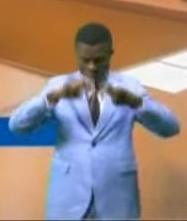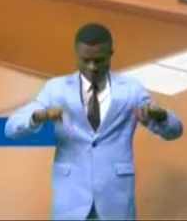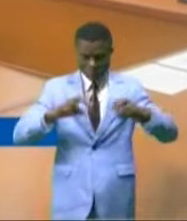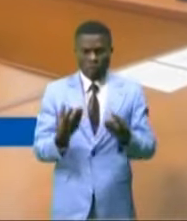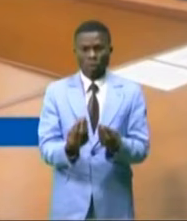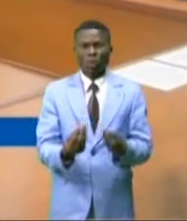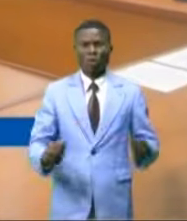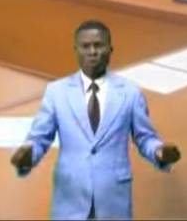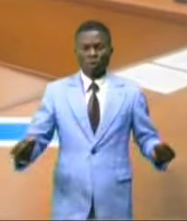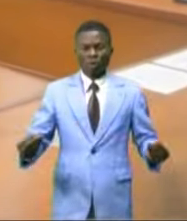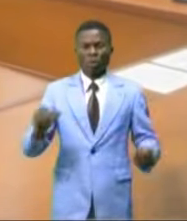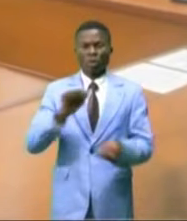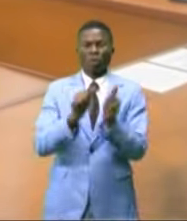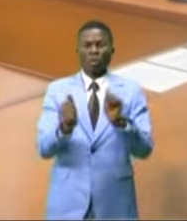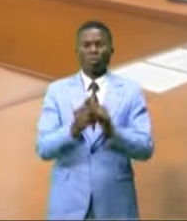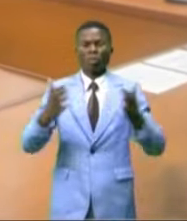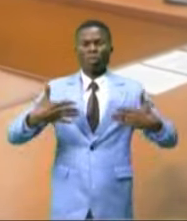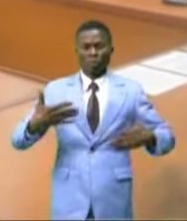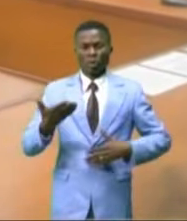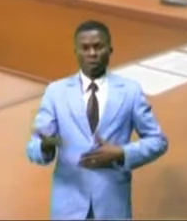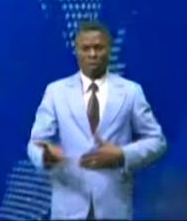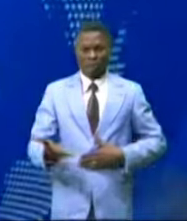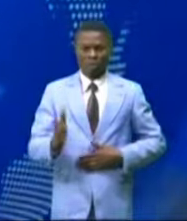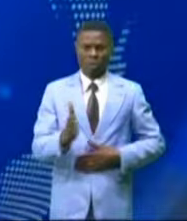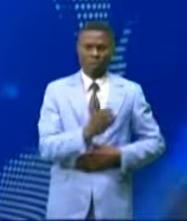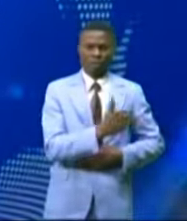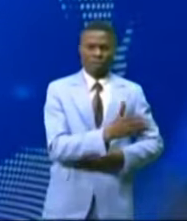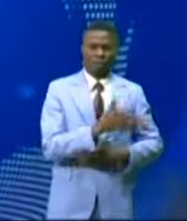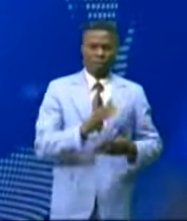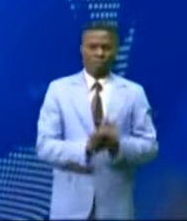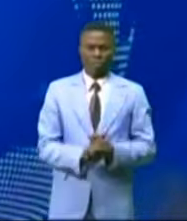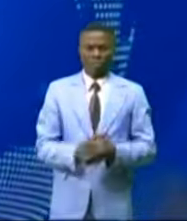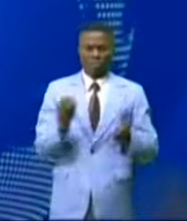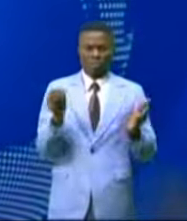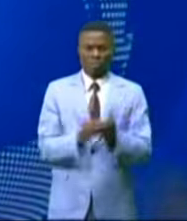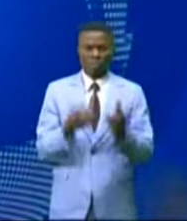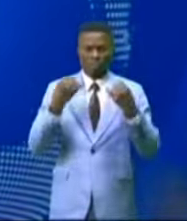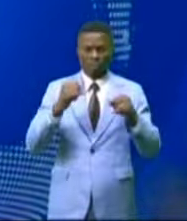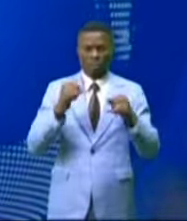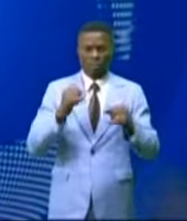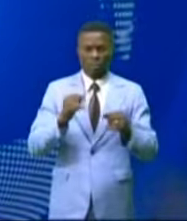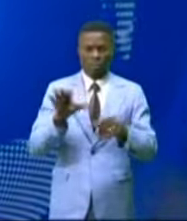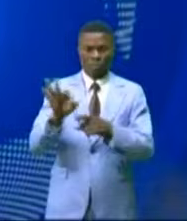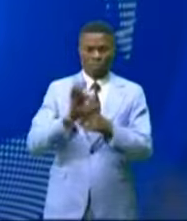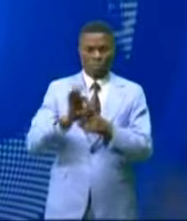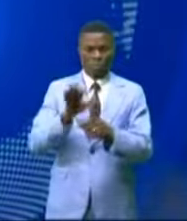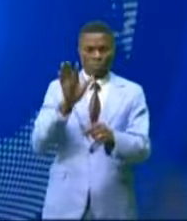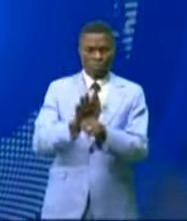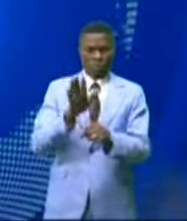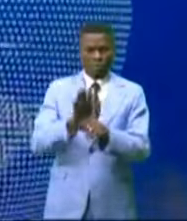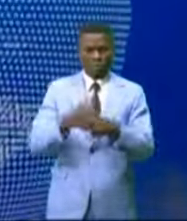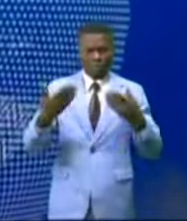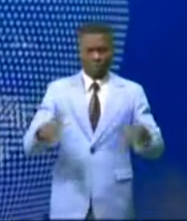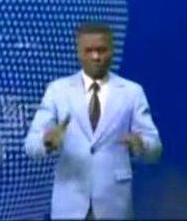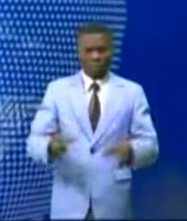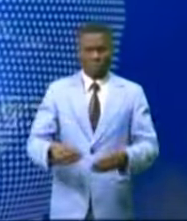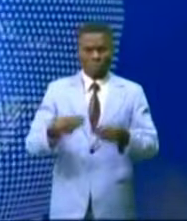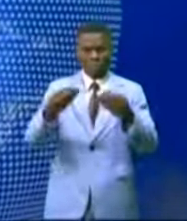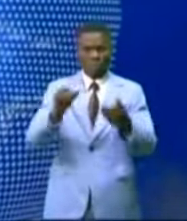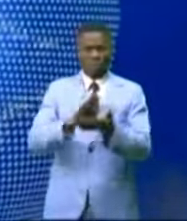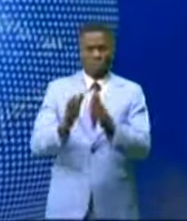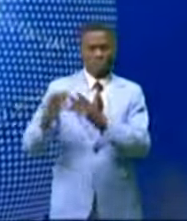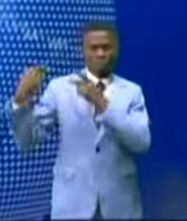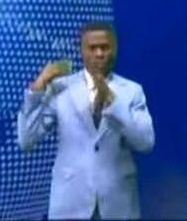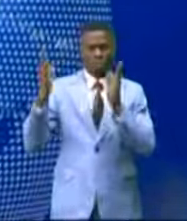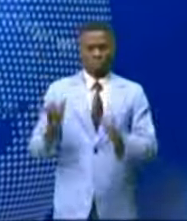solutions aux problèmes climatiques autre actualité après des formations intense pour leur autonomisation les